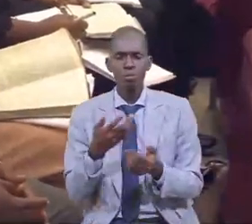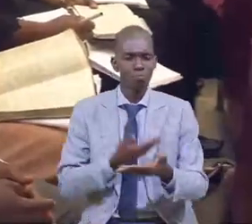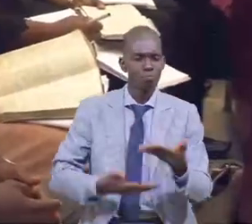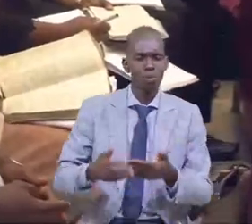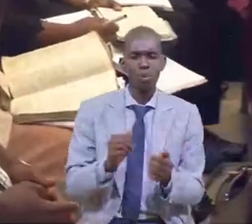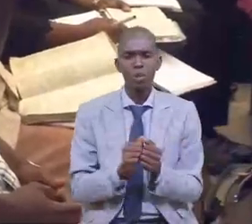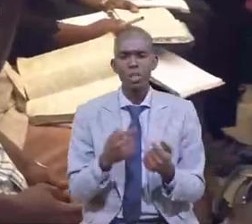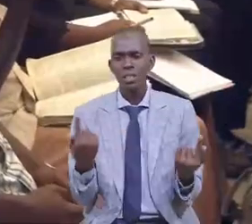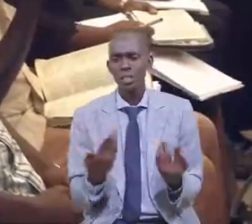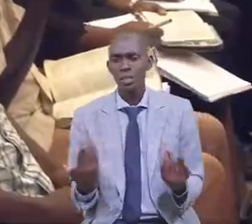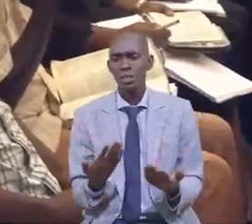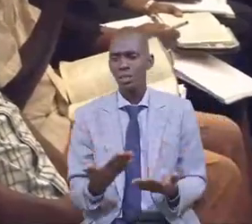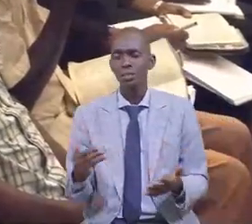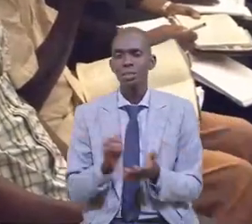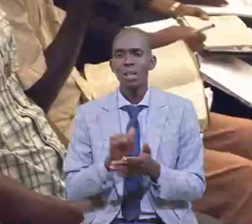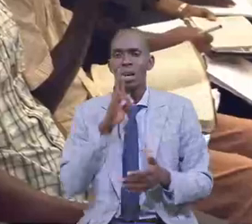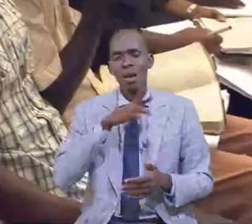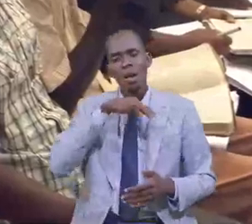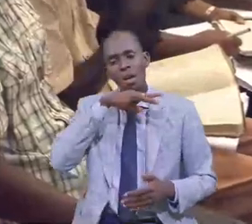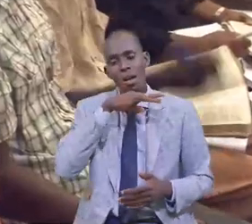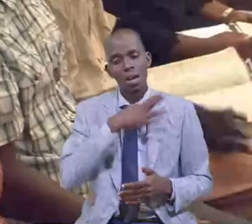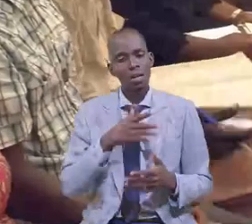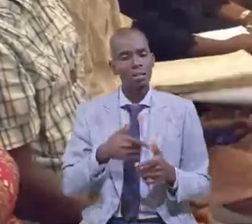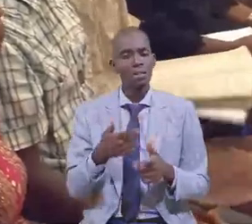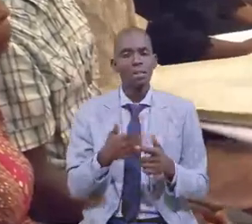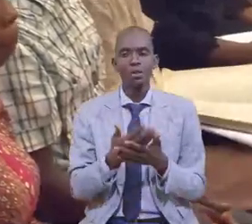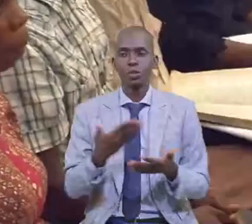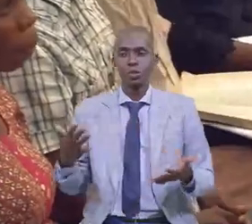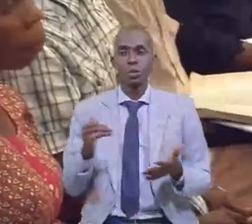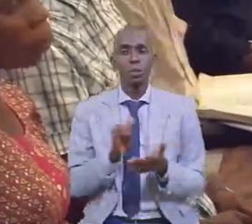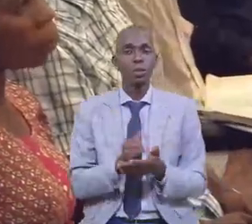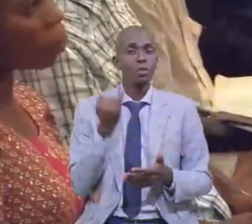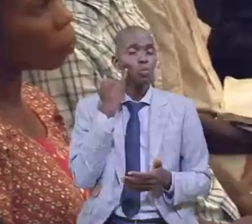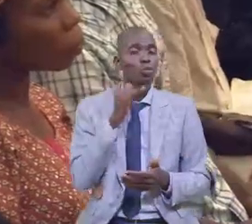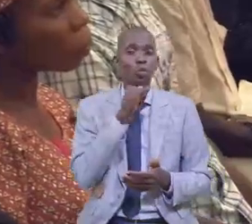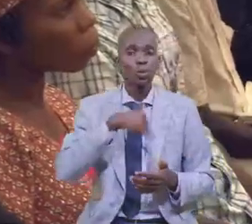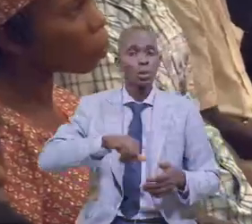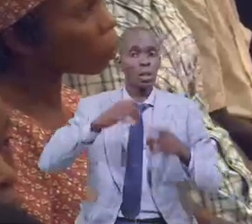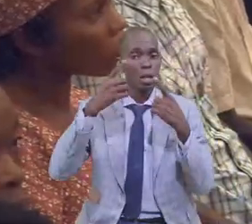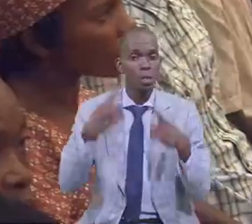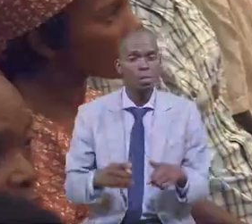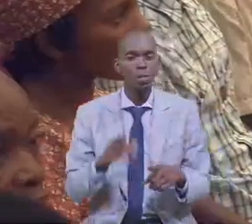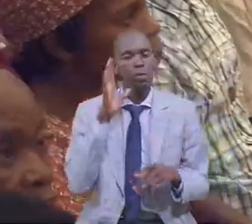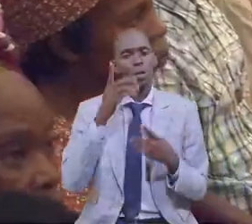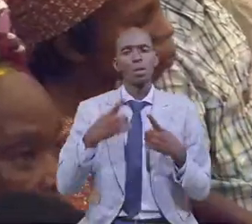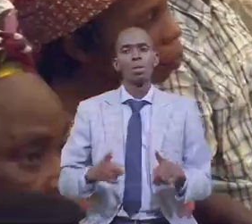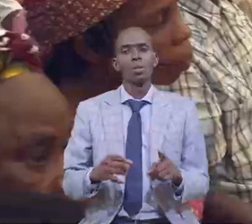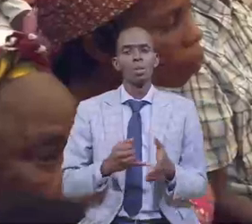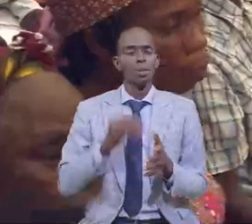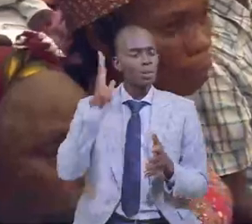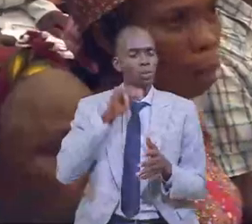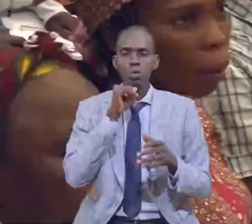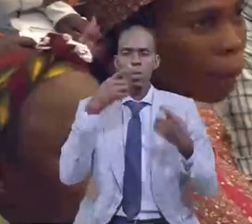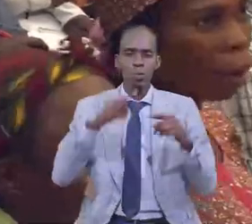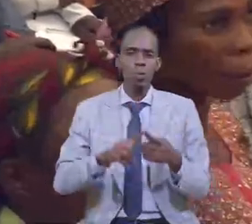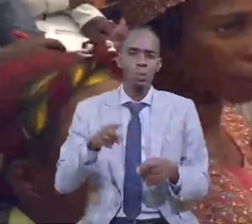aux choses de fraude. Et finalement, quelque chose qui ne devait pas arriver était arrivé.